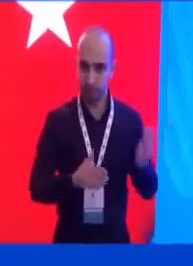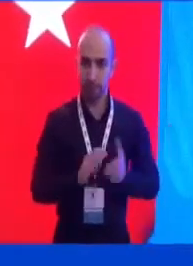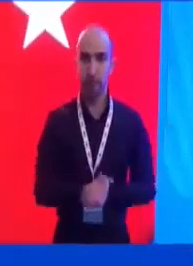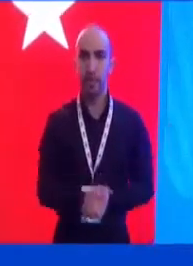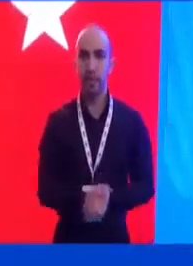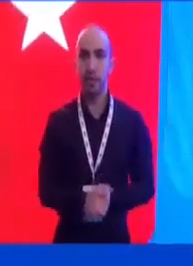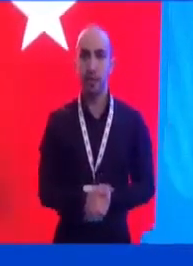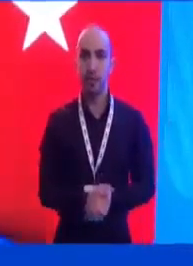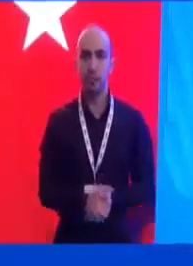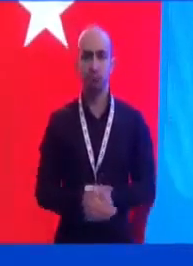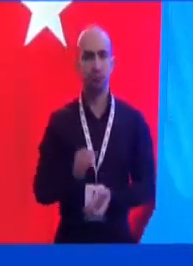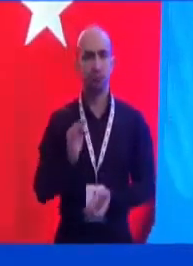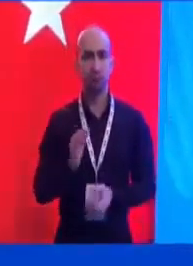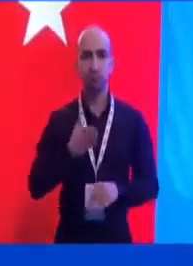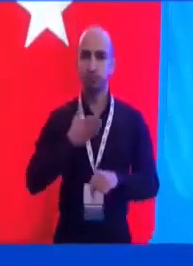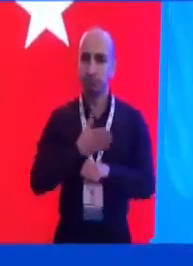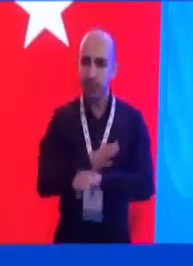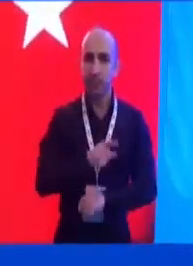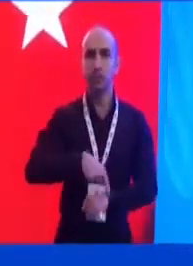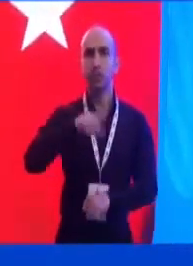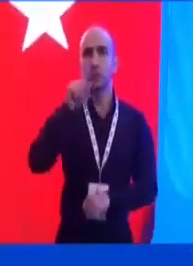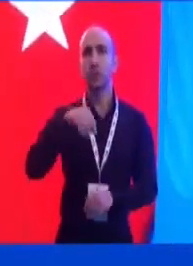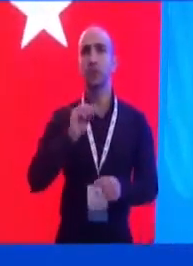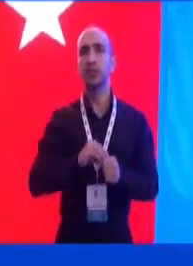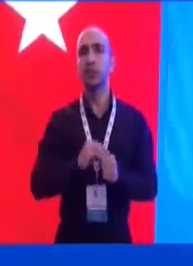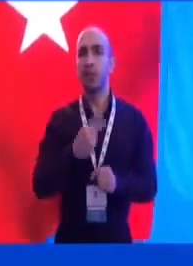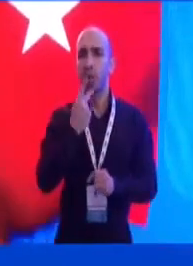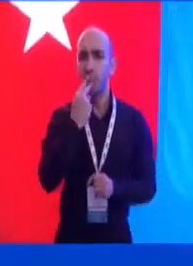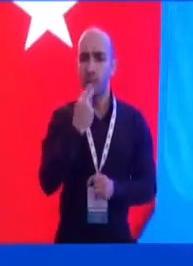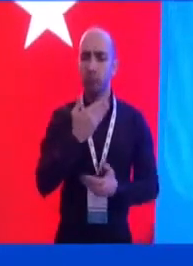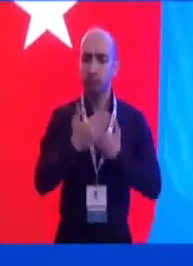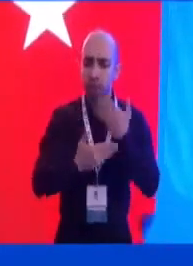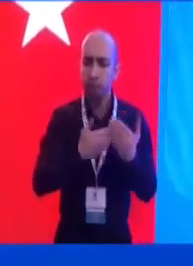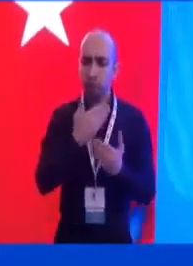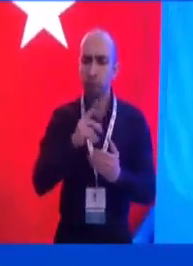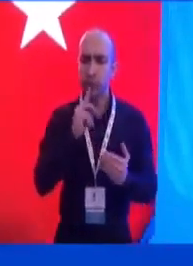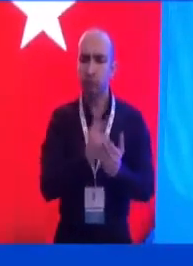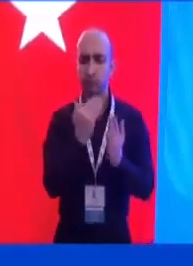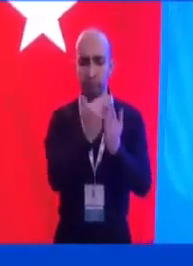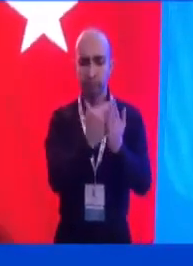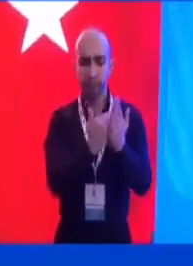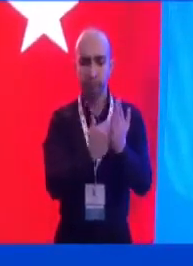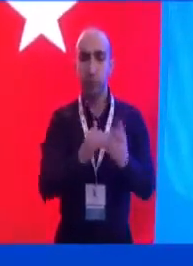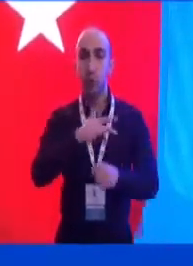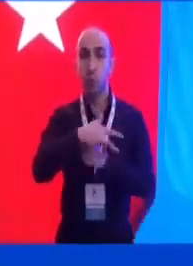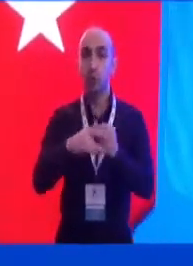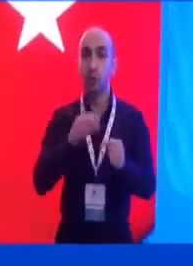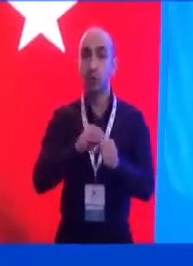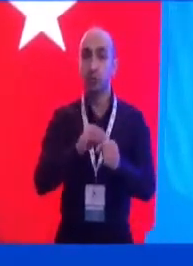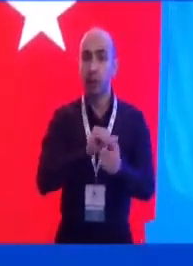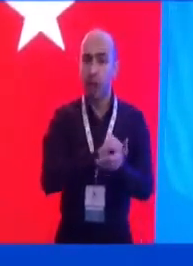Gerçekten bugün gün boyu konuşacağımız, değerlendireceğimiz hususlar ülkemizde